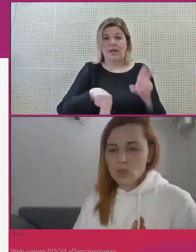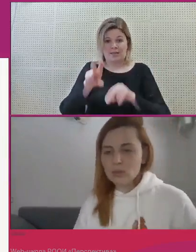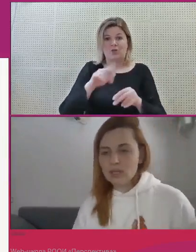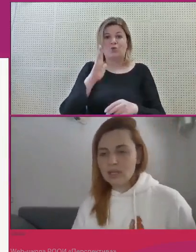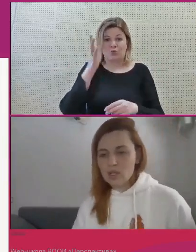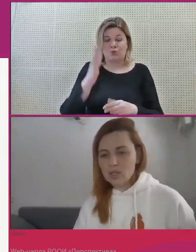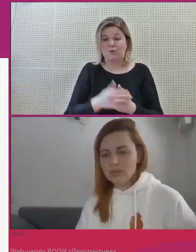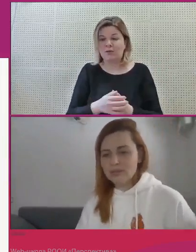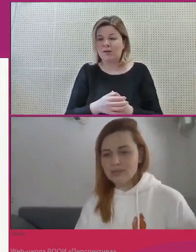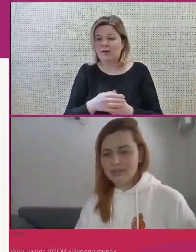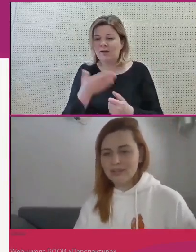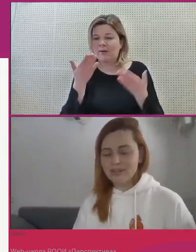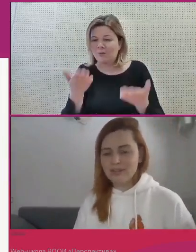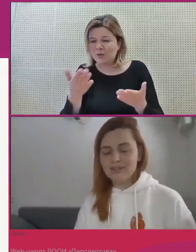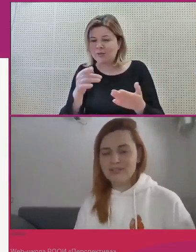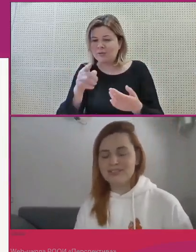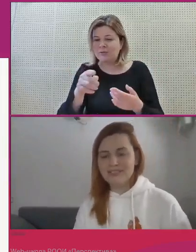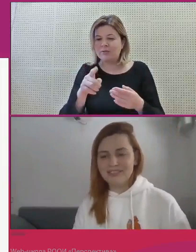Спасибо, ссылочку